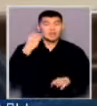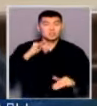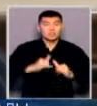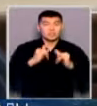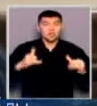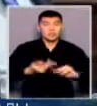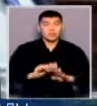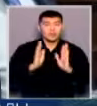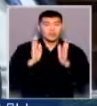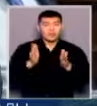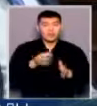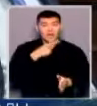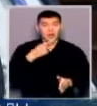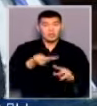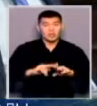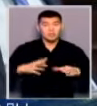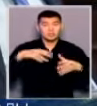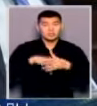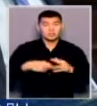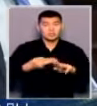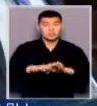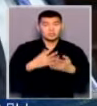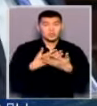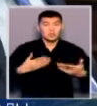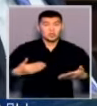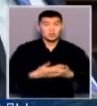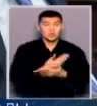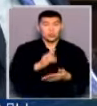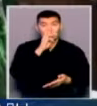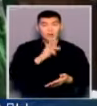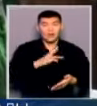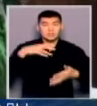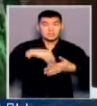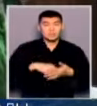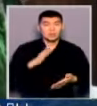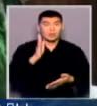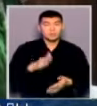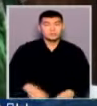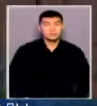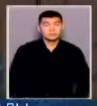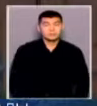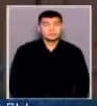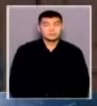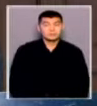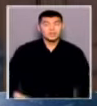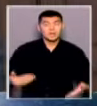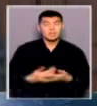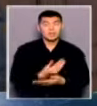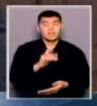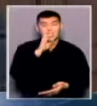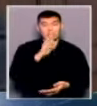арттыруға бағытталғанын айтты. Ол үшін пилоттық деңгейде жаңа жалақы жүйесі енгізілгенін жеткізді. Жаңа жалақы